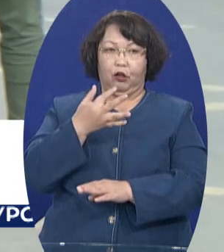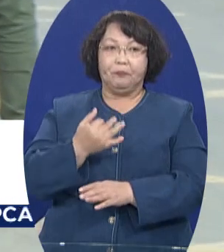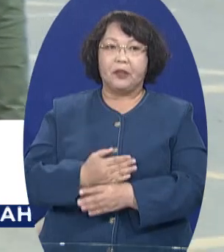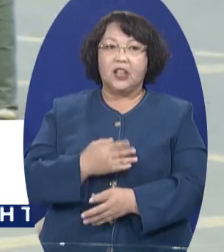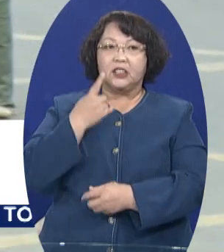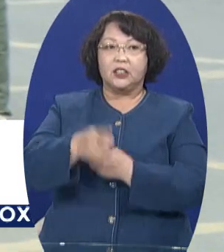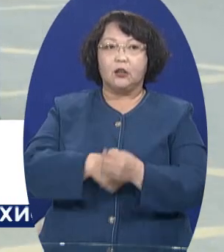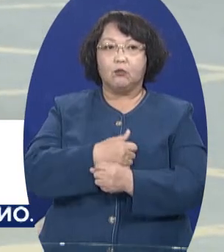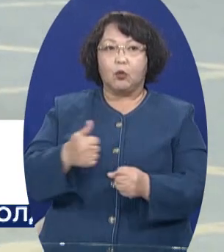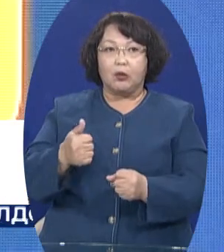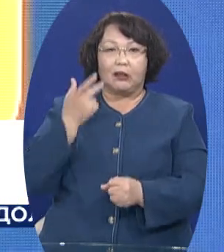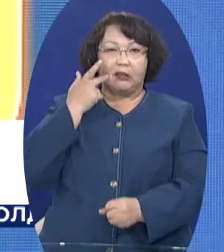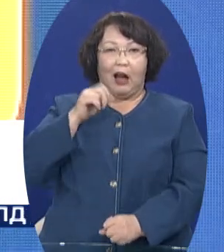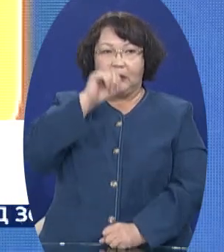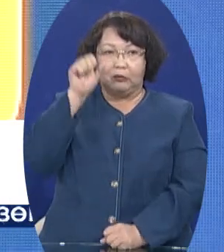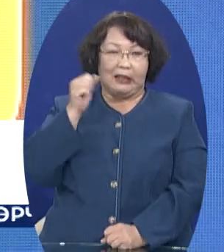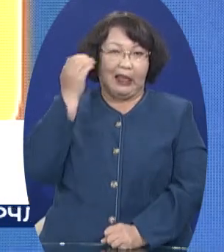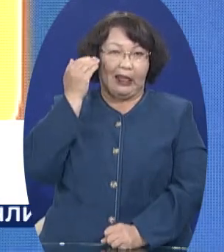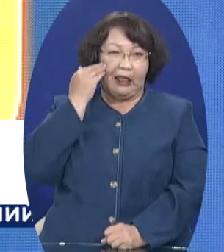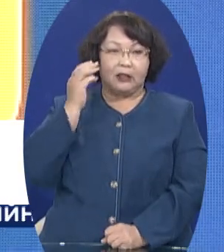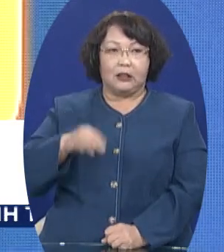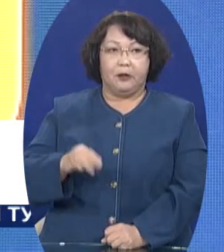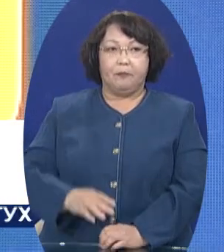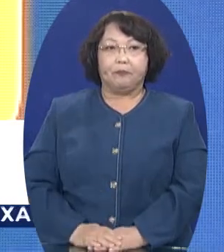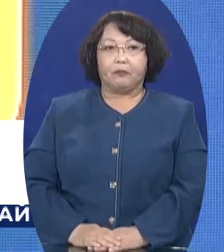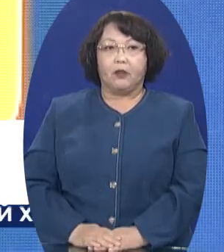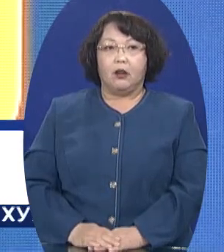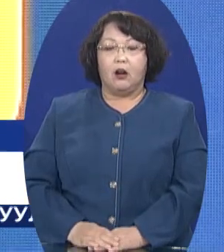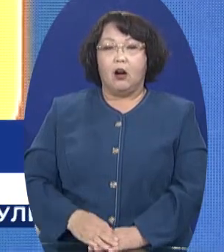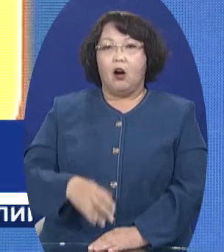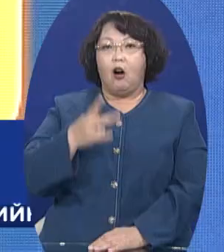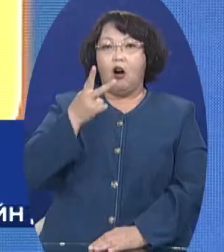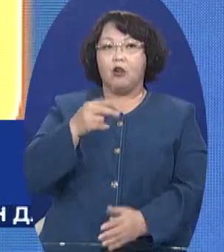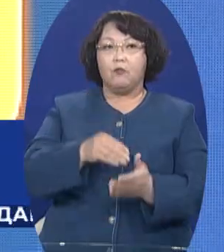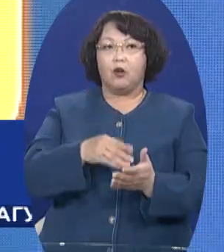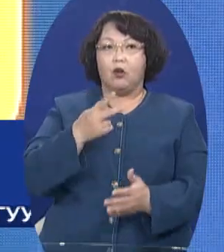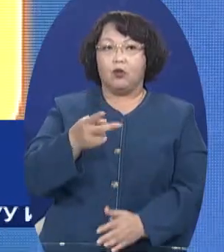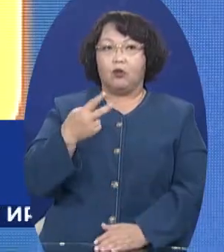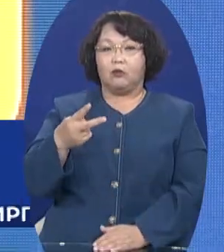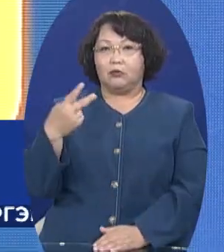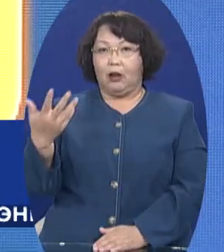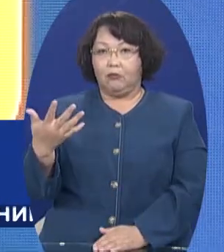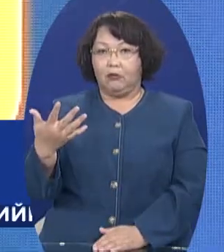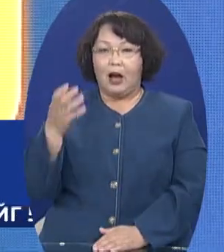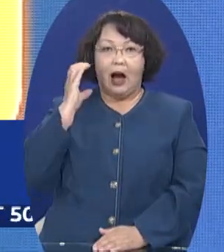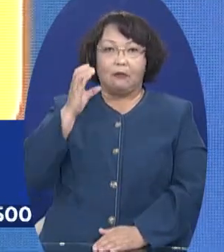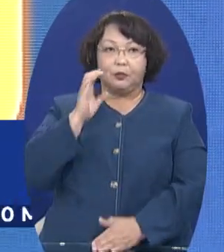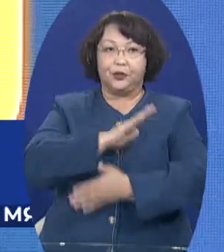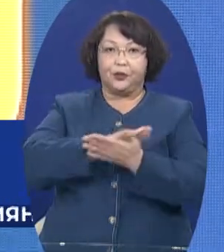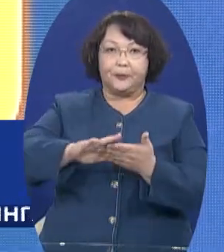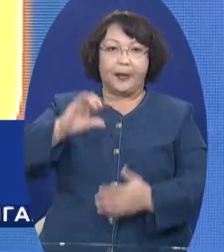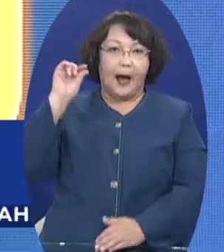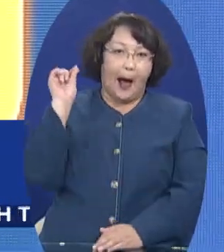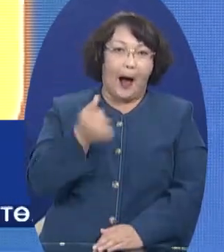онд хэрхэн шийдэх вэ? За парк шинжилтийн ажил дээр бол бүгд мэдж байгаа нийт улсын 2225 автобусны парк шинжилтийг бол хийн.